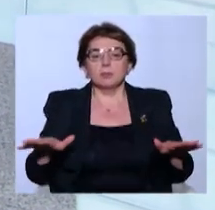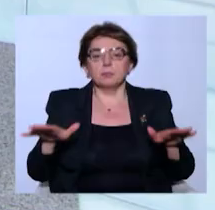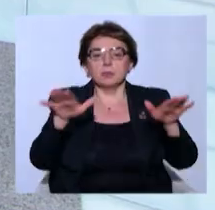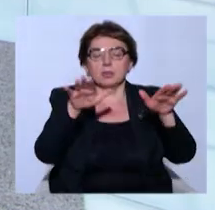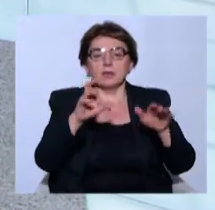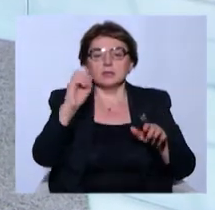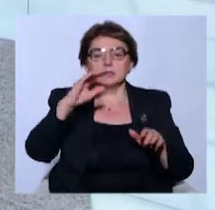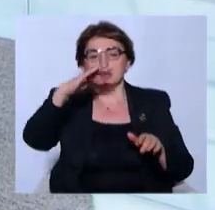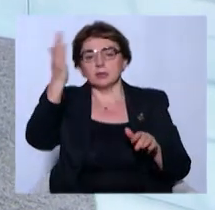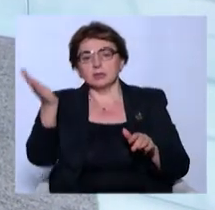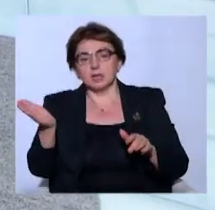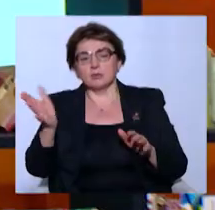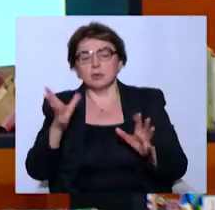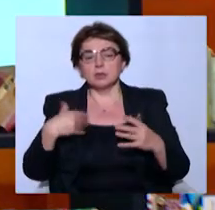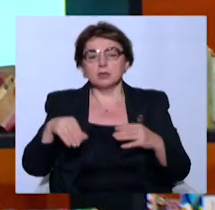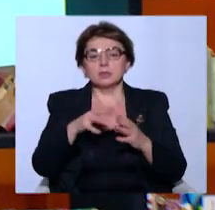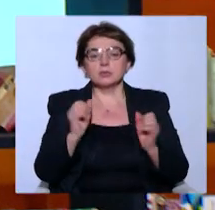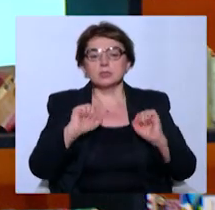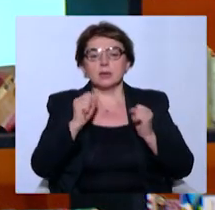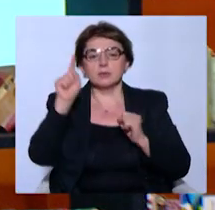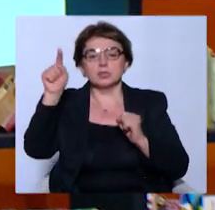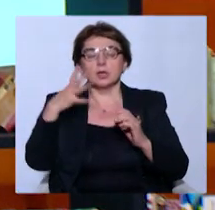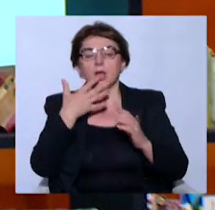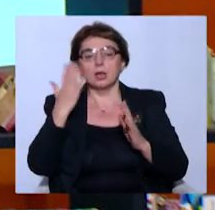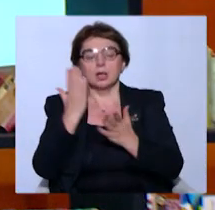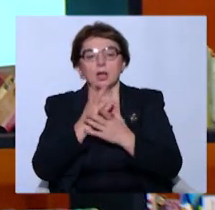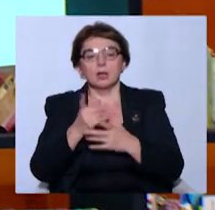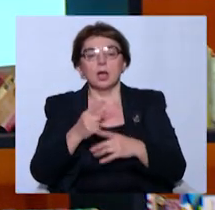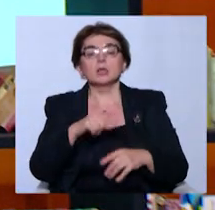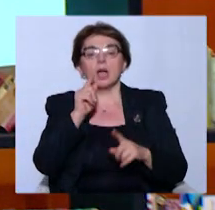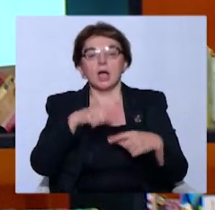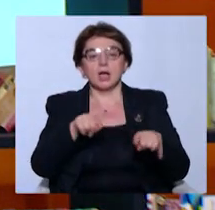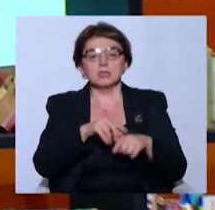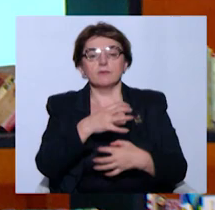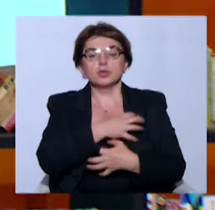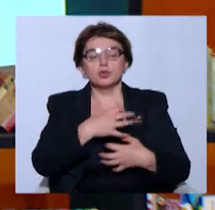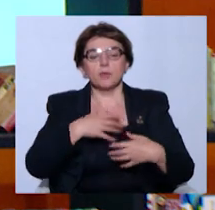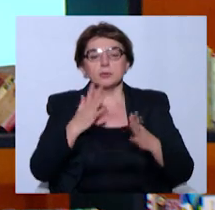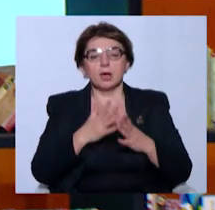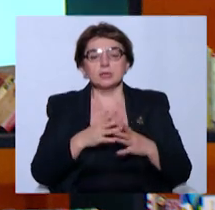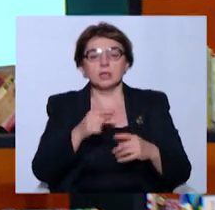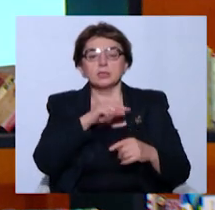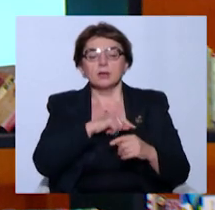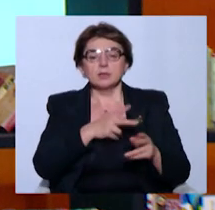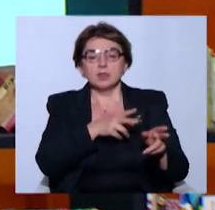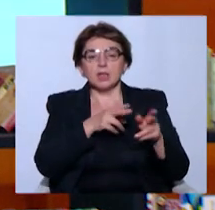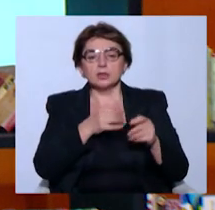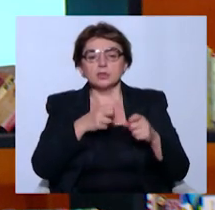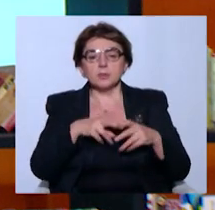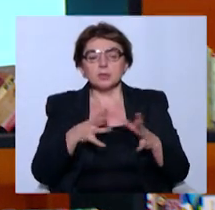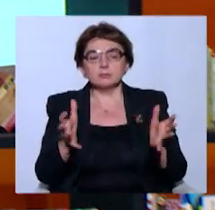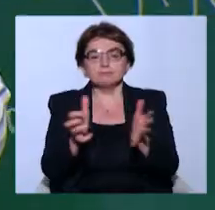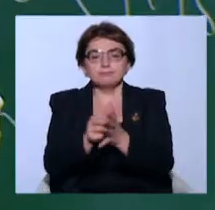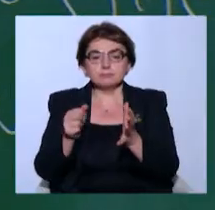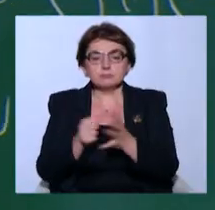ურთიერთობა, როგორ რთულია. ასევე ქცევითი ადაპტაციების არჩეულებრივი მაგალითი არის შთამომავლობაზე